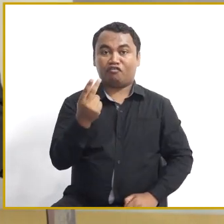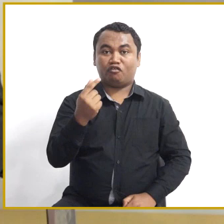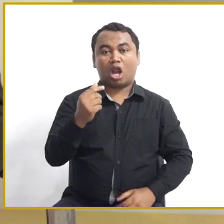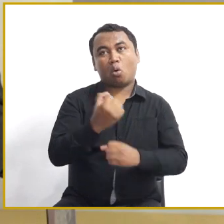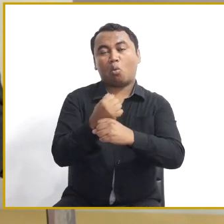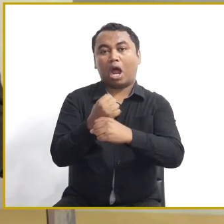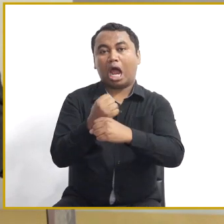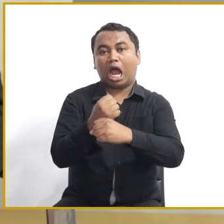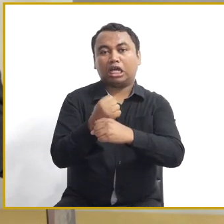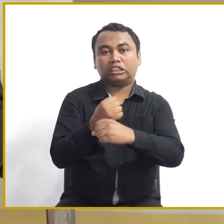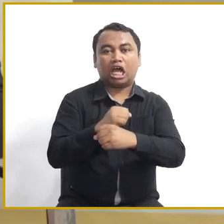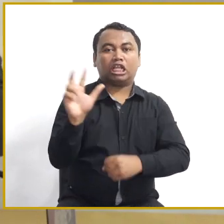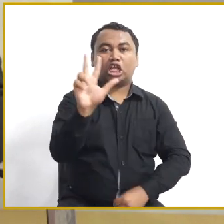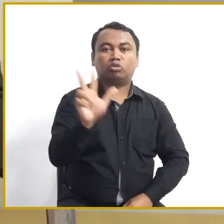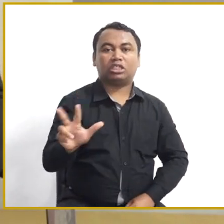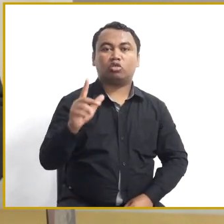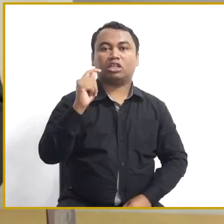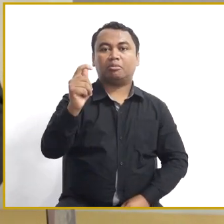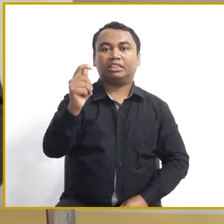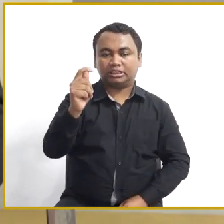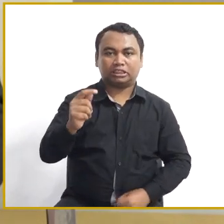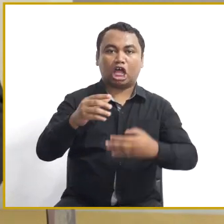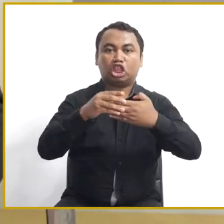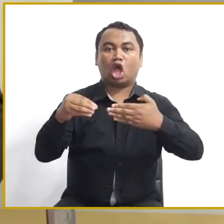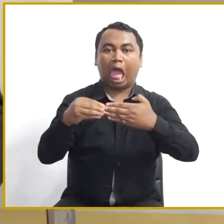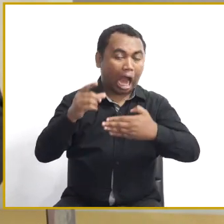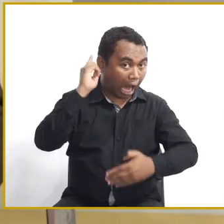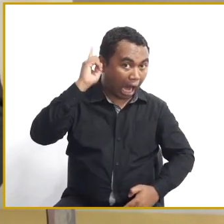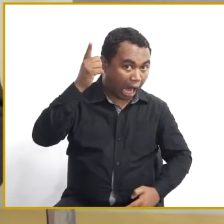ohatra, dia fax na email